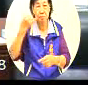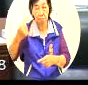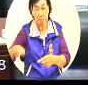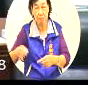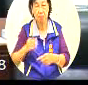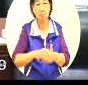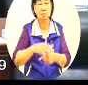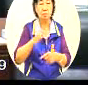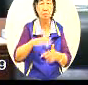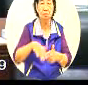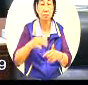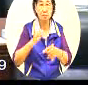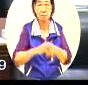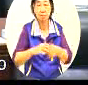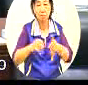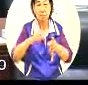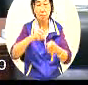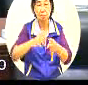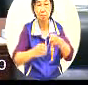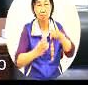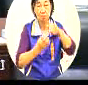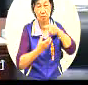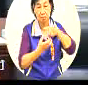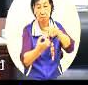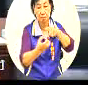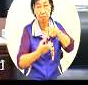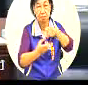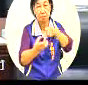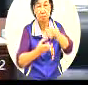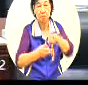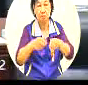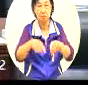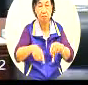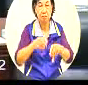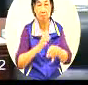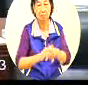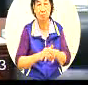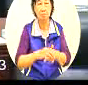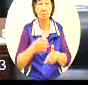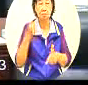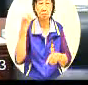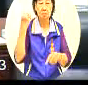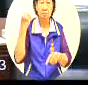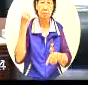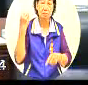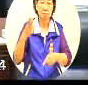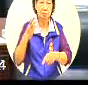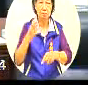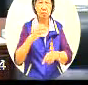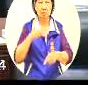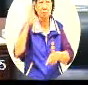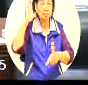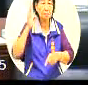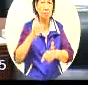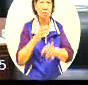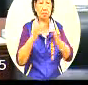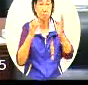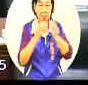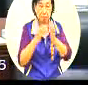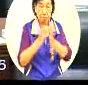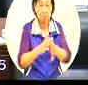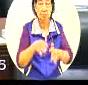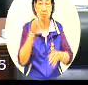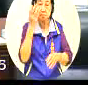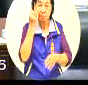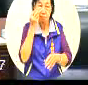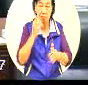车。那么当新闻局观光局这边有发布新闻稿说我们的空中缆